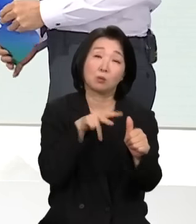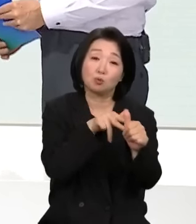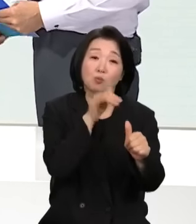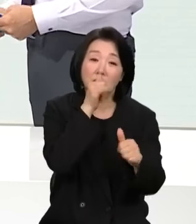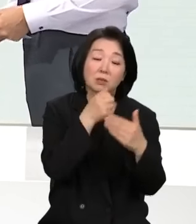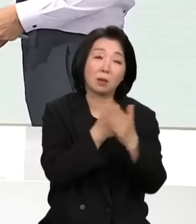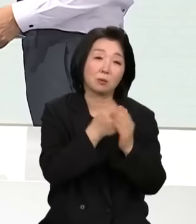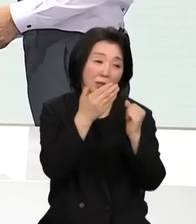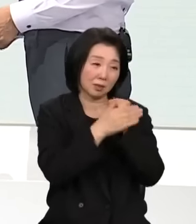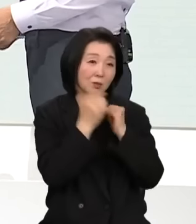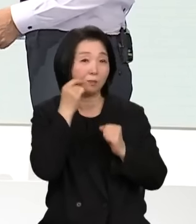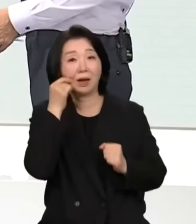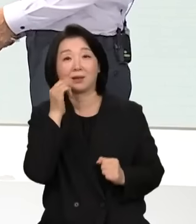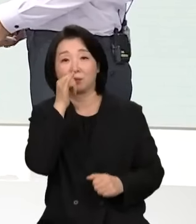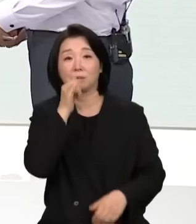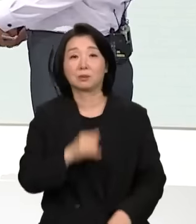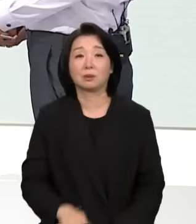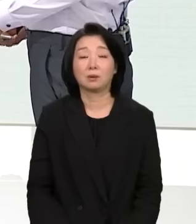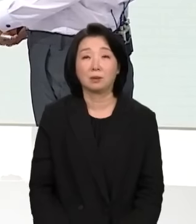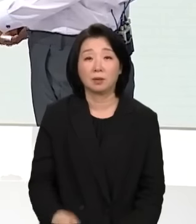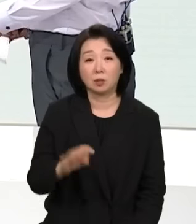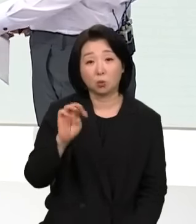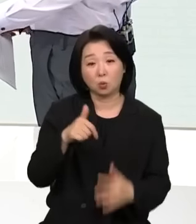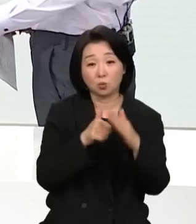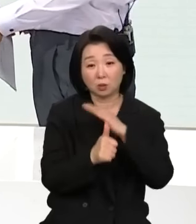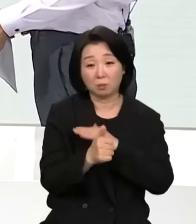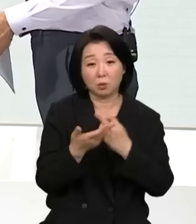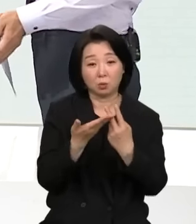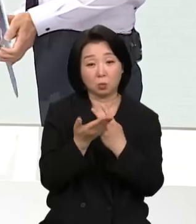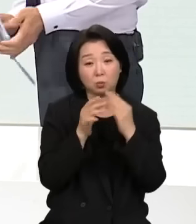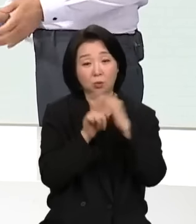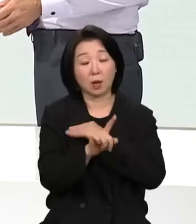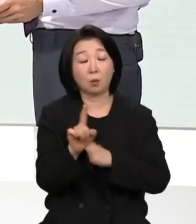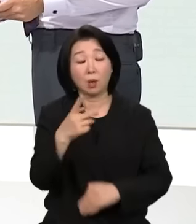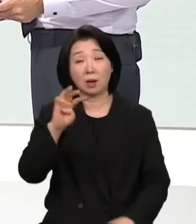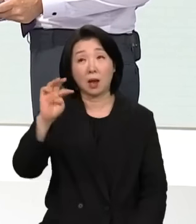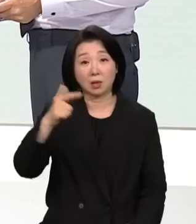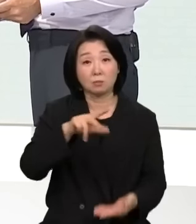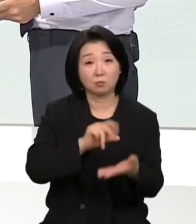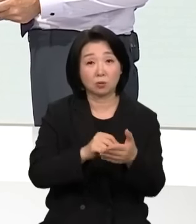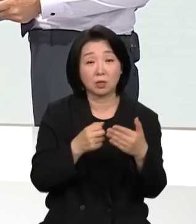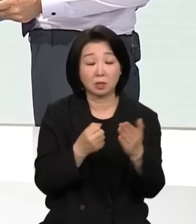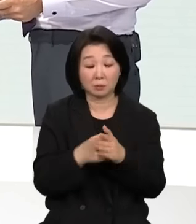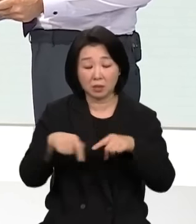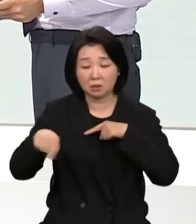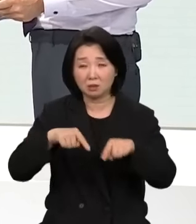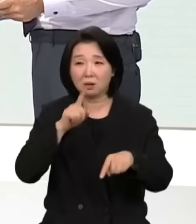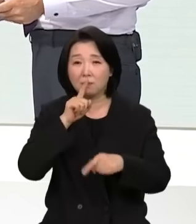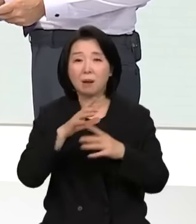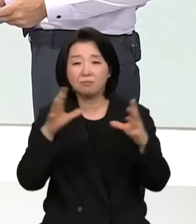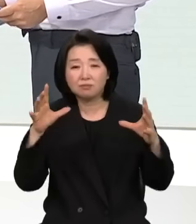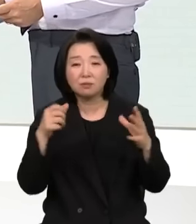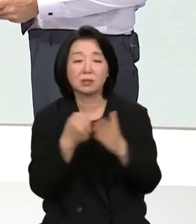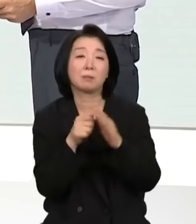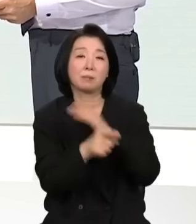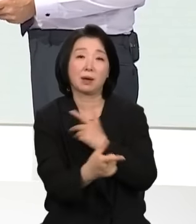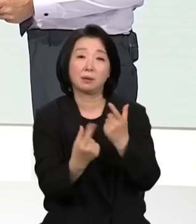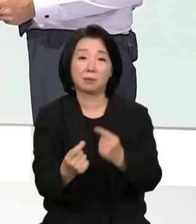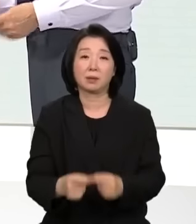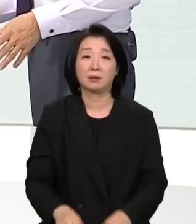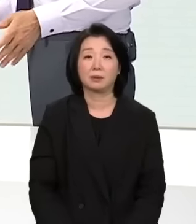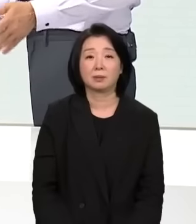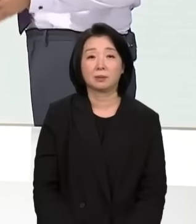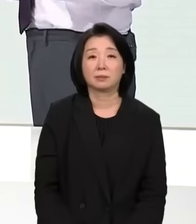사진입니다네 그렇죠 뭐 조국 대표가 독도를 방문한 건 아무래도이 라인 사태 문제 때문에이 정치권에서 논란이 뜨겁기 때문이잖아요 뭐